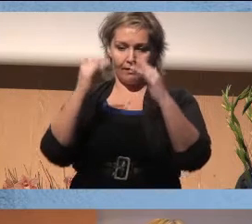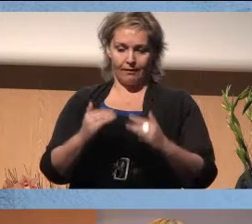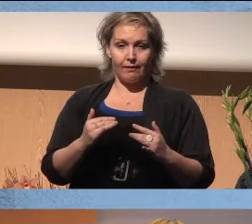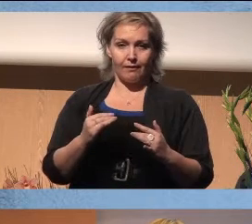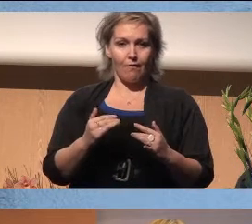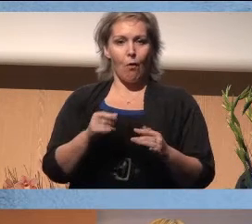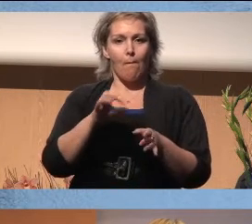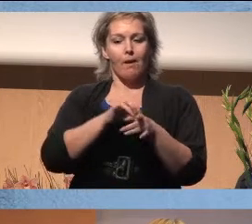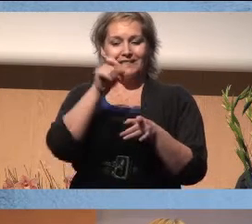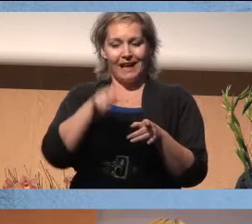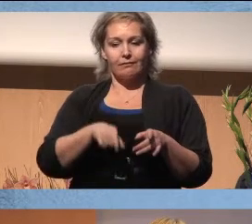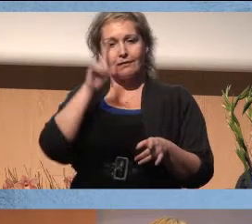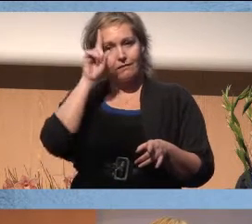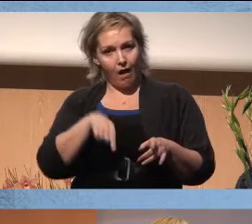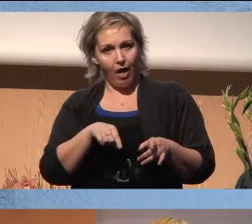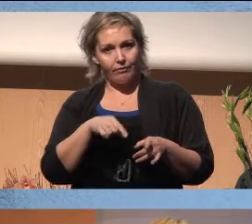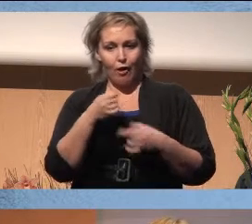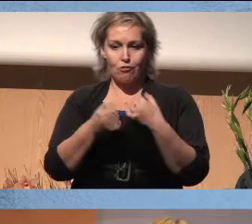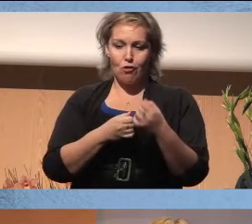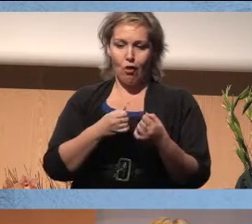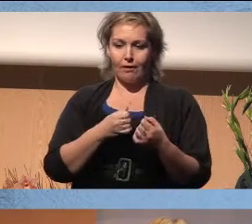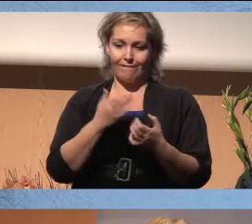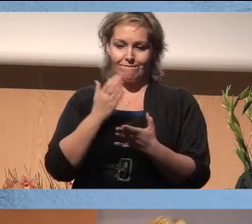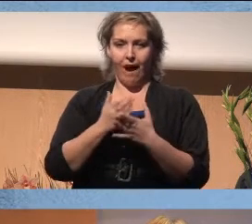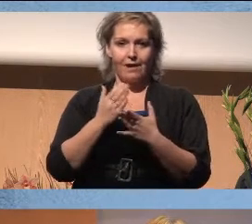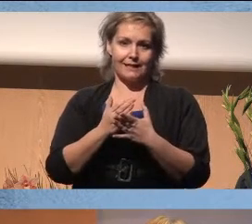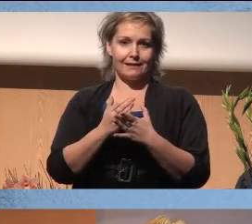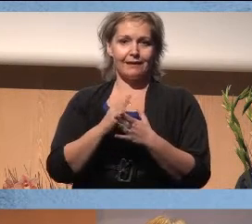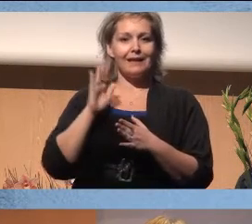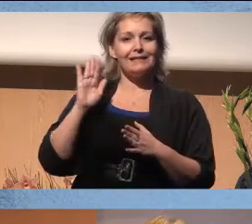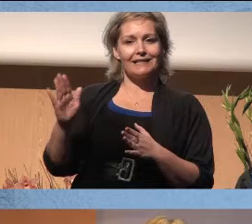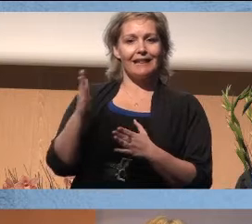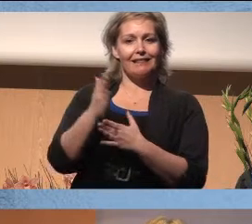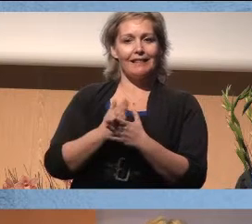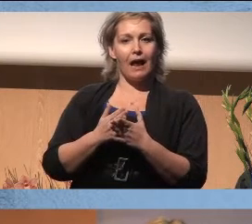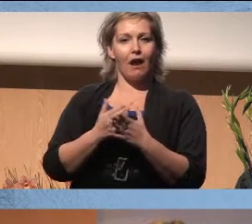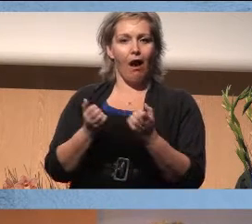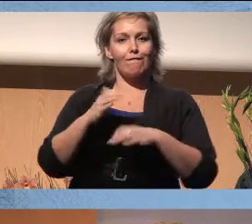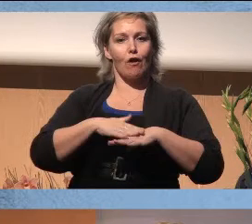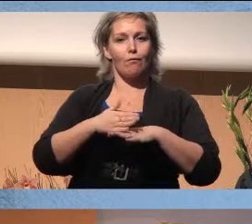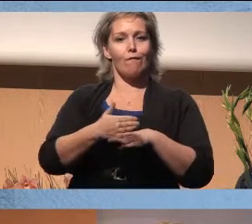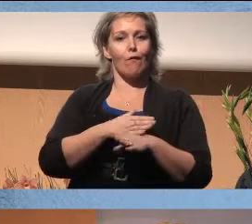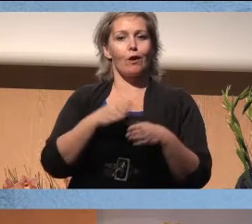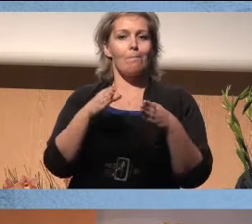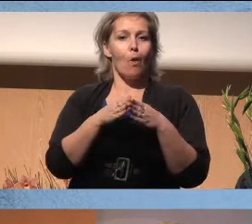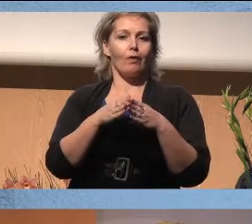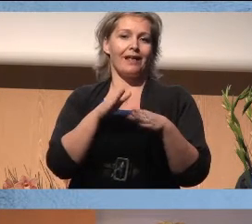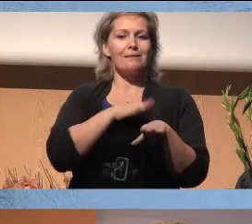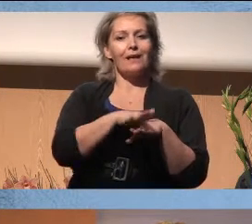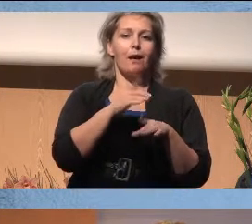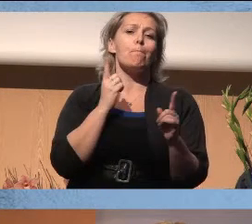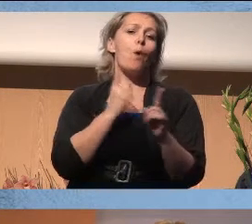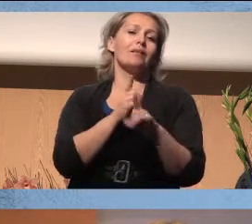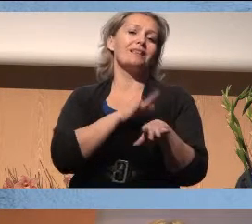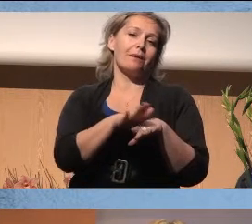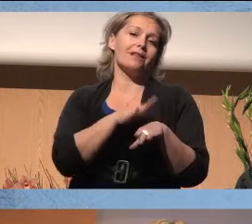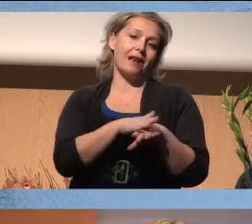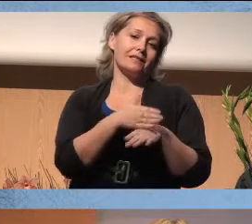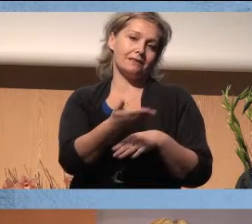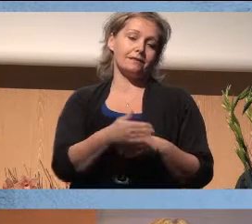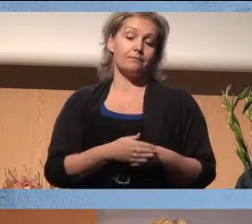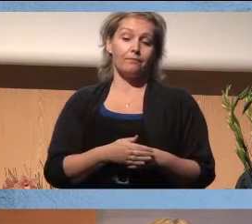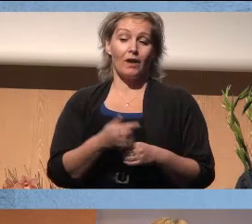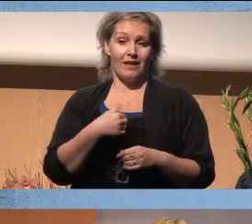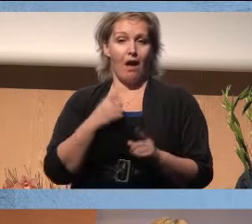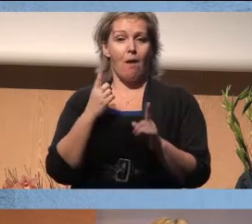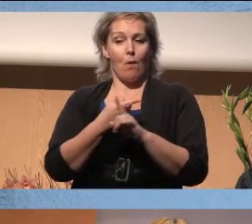hvor pasienter kan gjøre ferdig sin del av forberedelsen før de møter spesialisten. Og